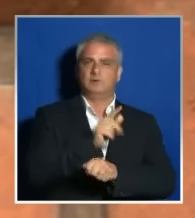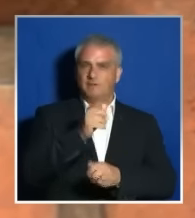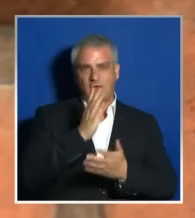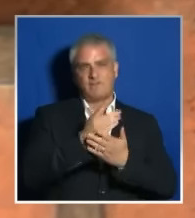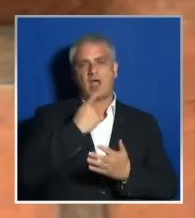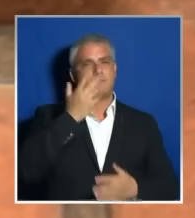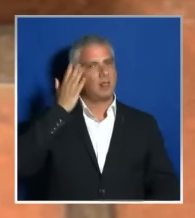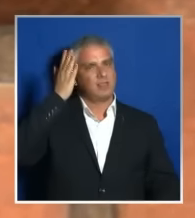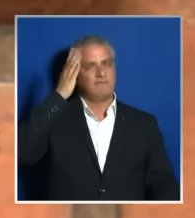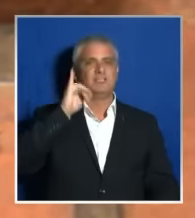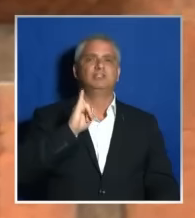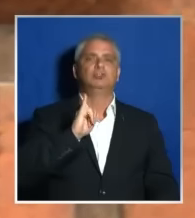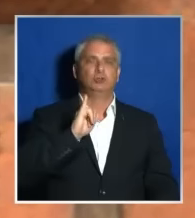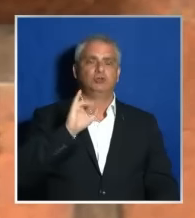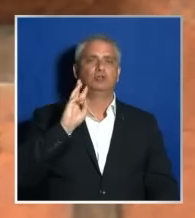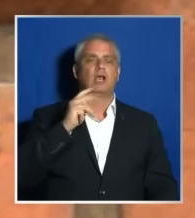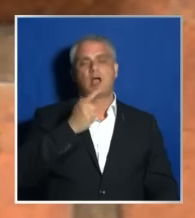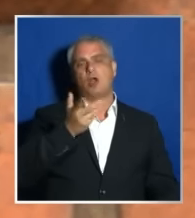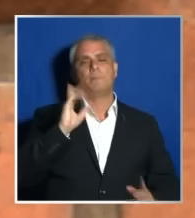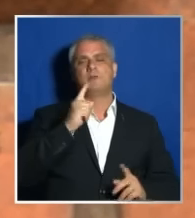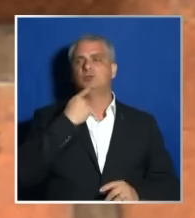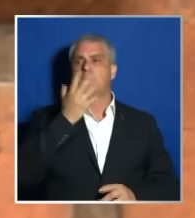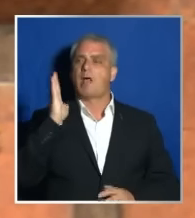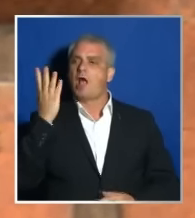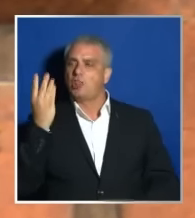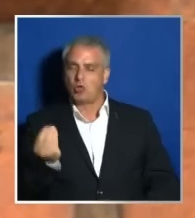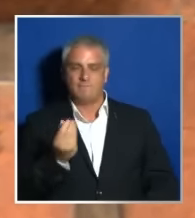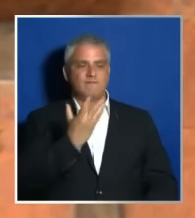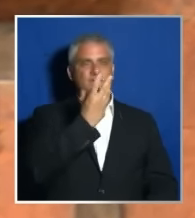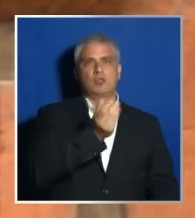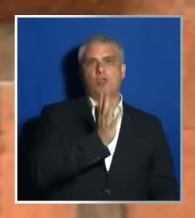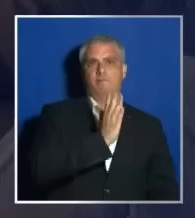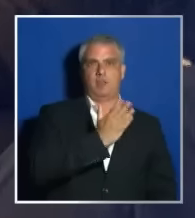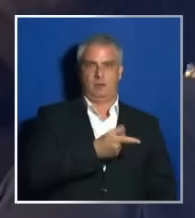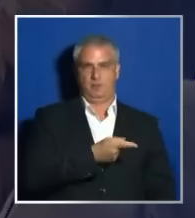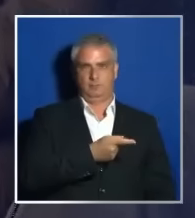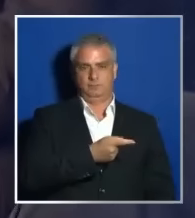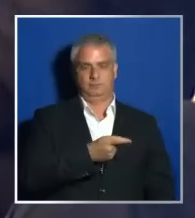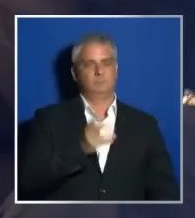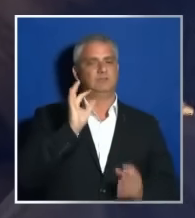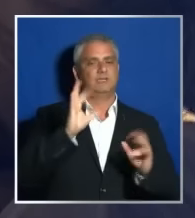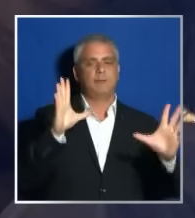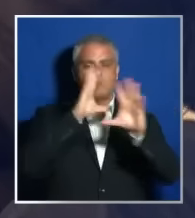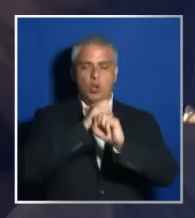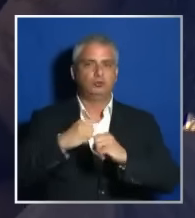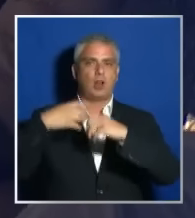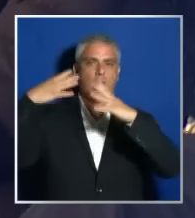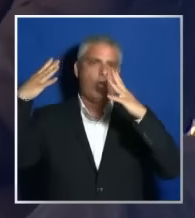כבר אמר הנביא ישעיהו, הוי האומרים לרע טוב ולטוב רע, שמים חושך